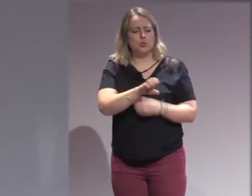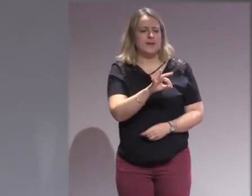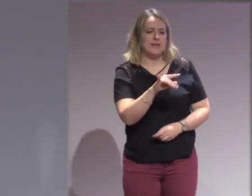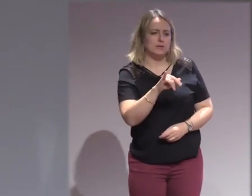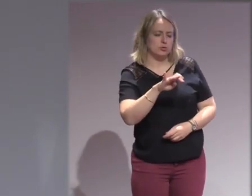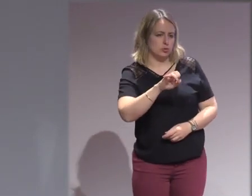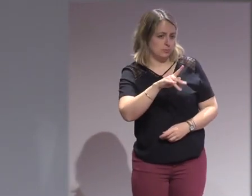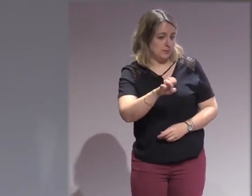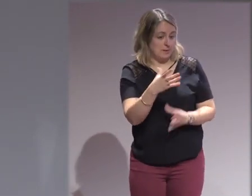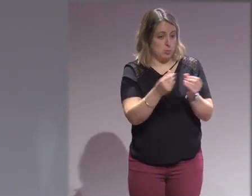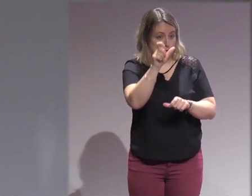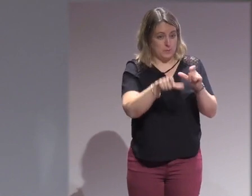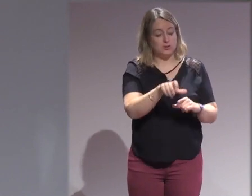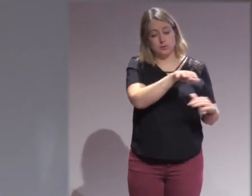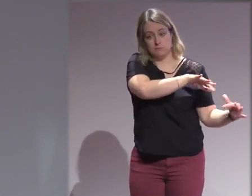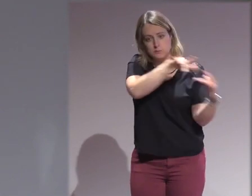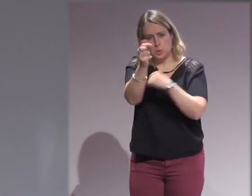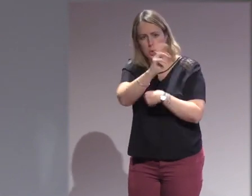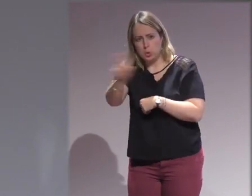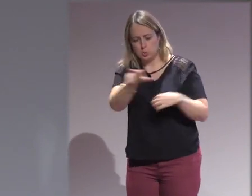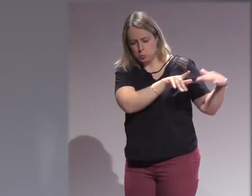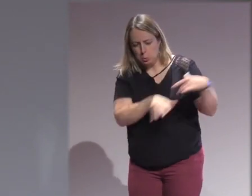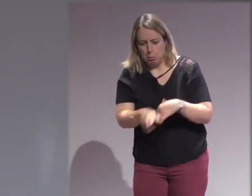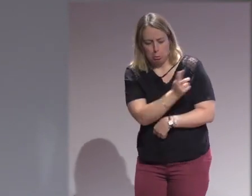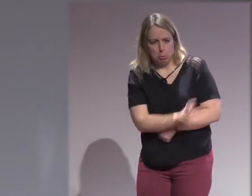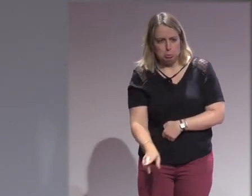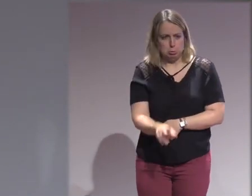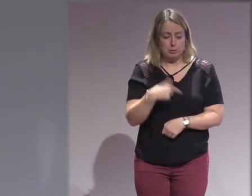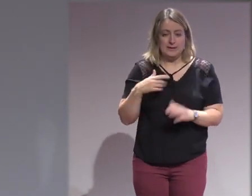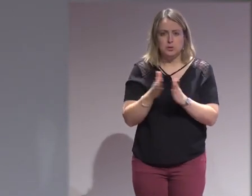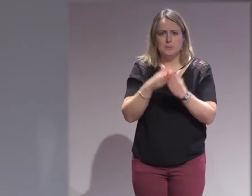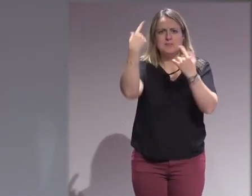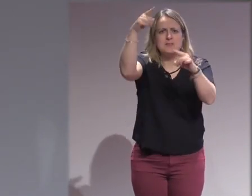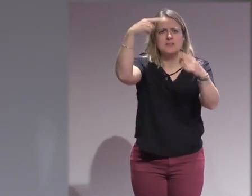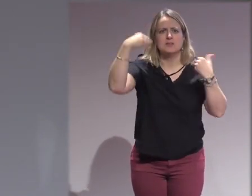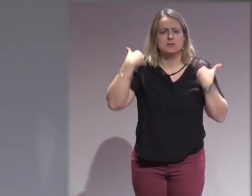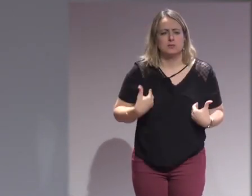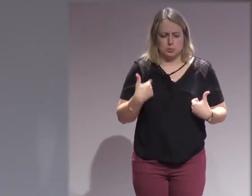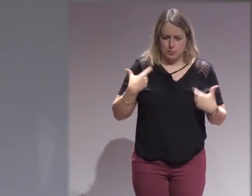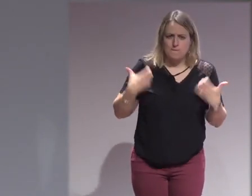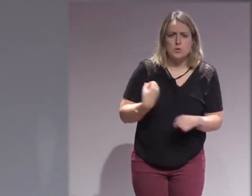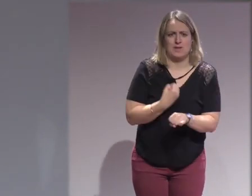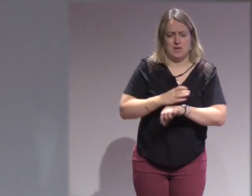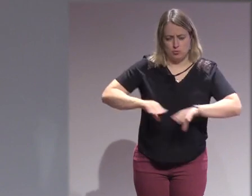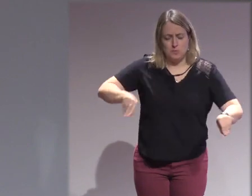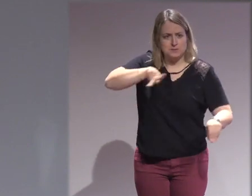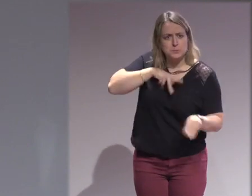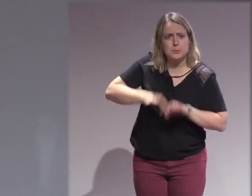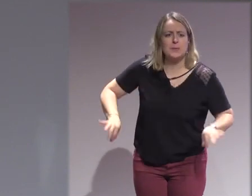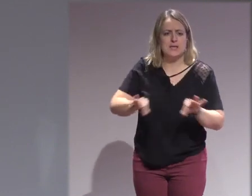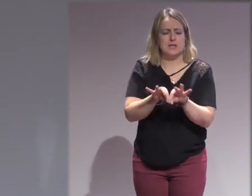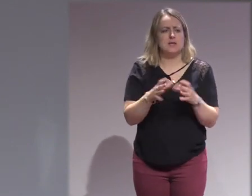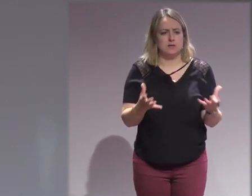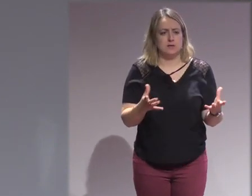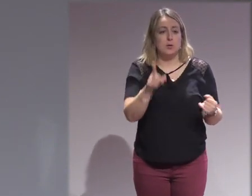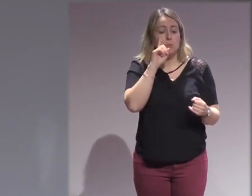de retour aussi en Éthiopie par des adoptés d'Éthiopie qui ont demandé à pouvoir un statut spécifique pour pouvoir travailler. Parce qu'il y a aussi cette question qui se pose quand